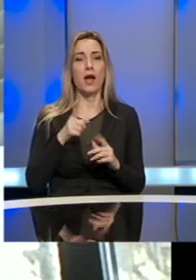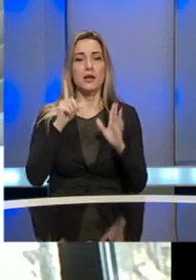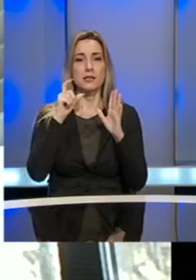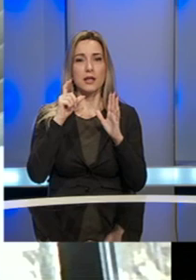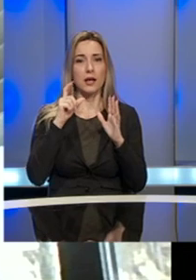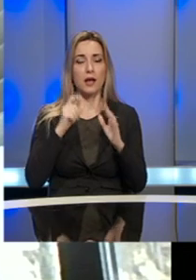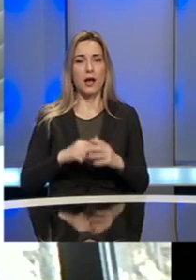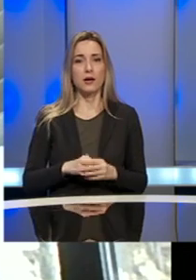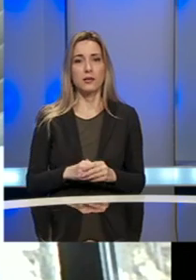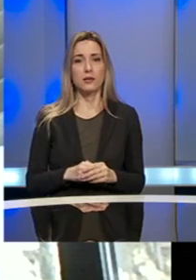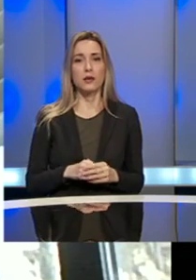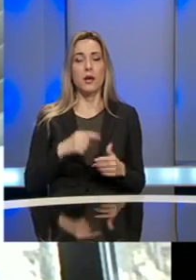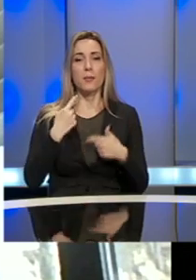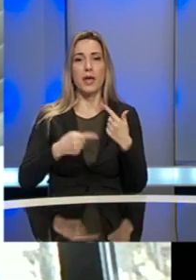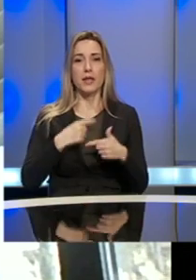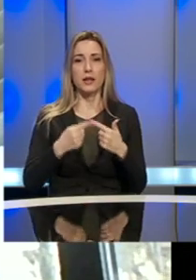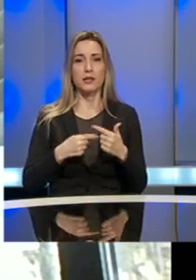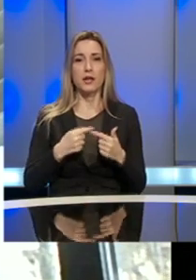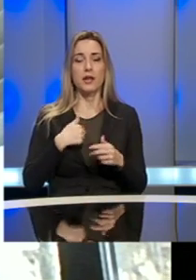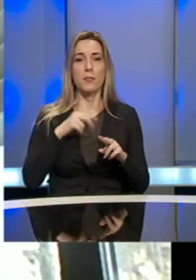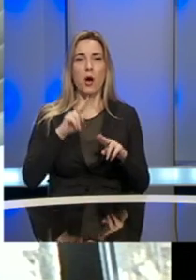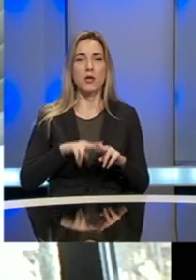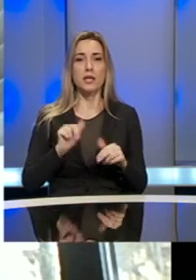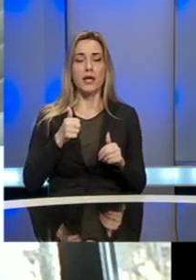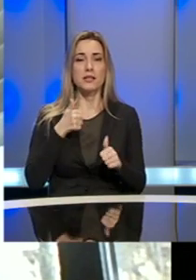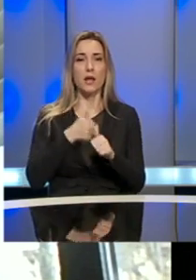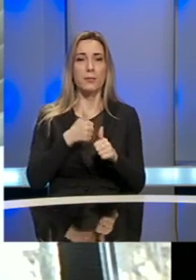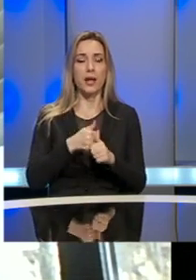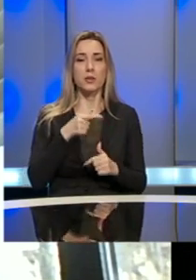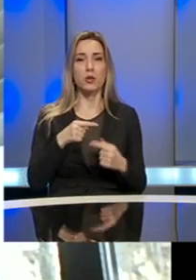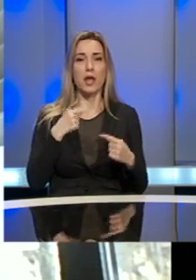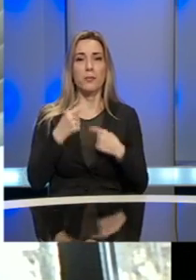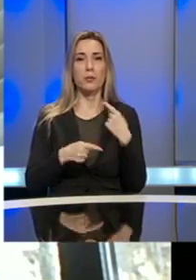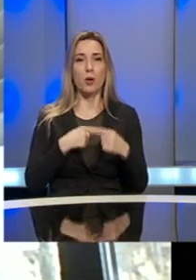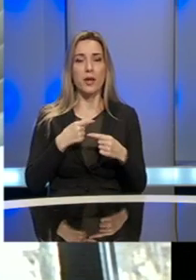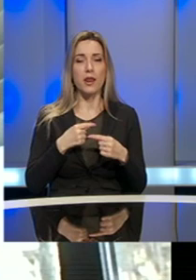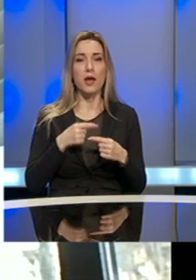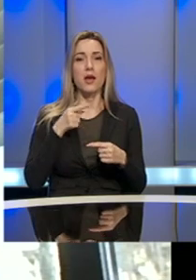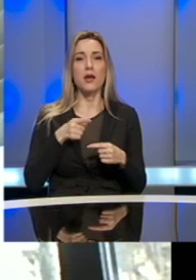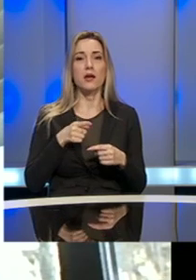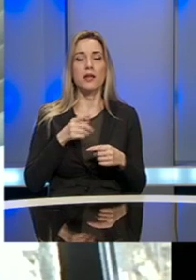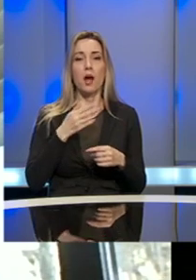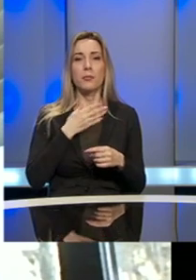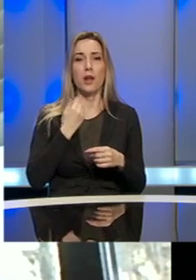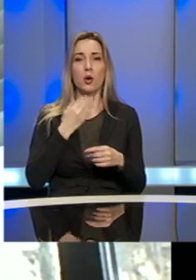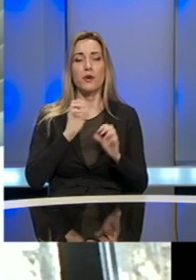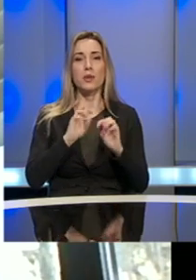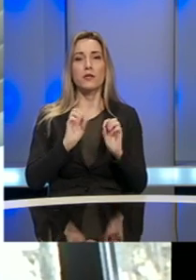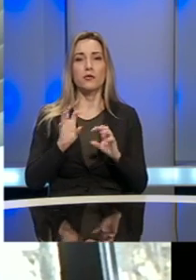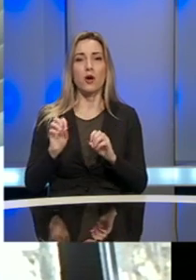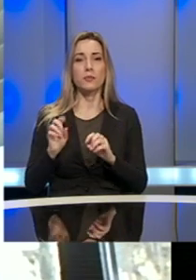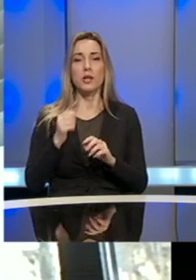slika mijenjati. Ono što nama ostaje jeste da pratimo te promjene i da pravovremeno informišemo